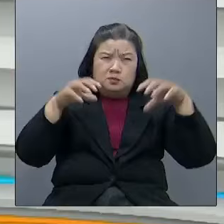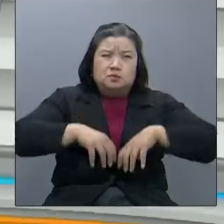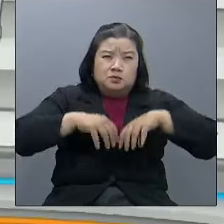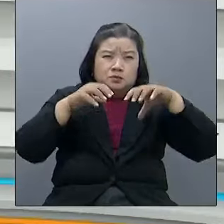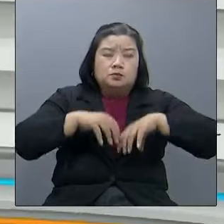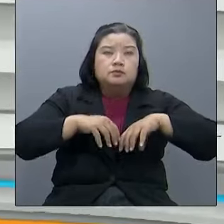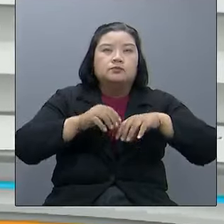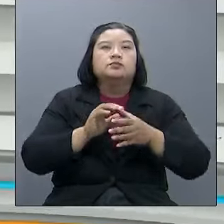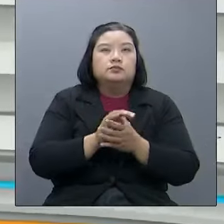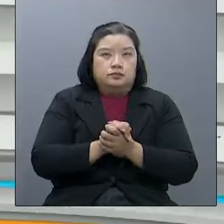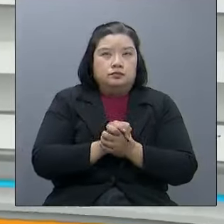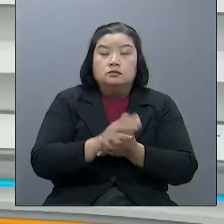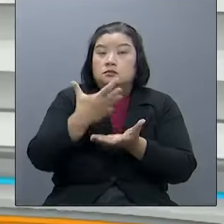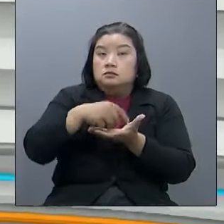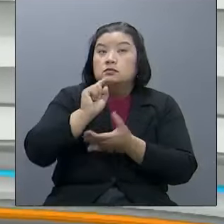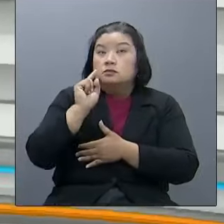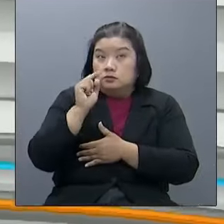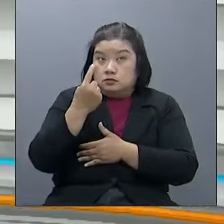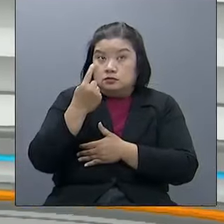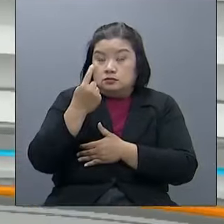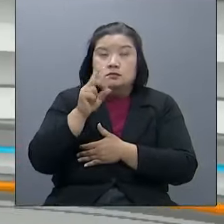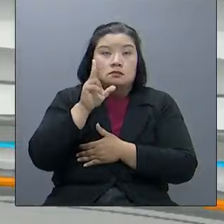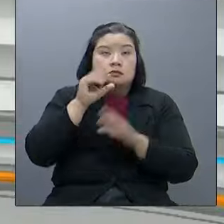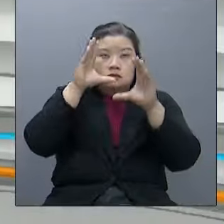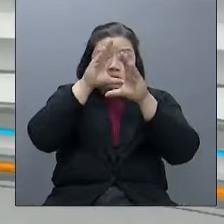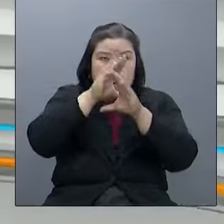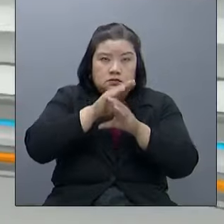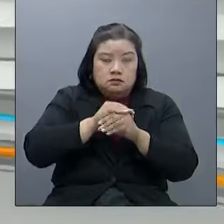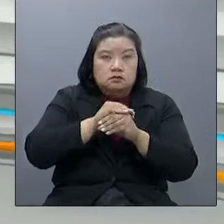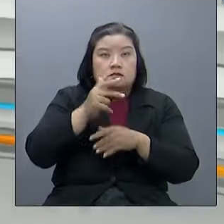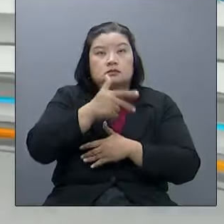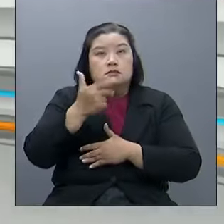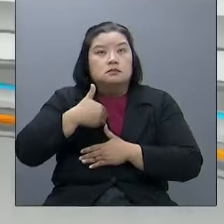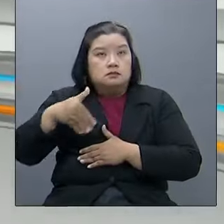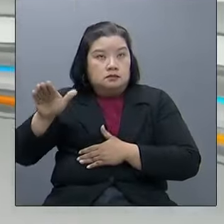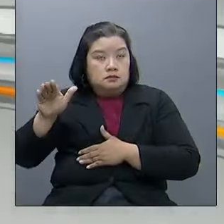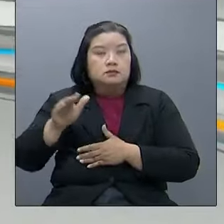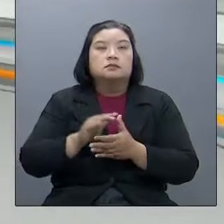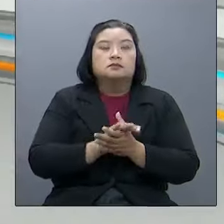แห่งและกลับมาติดตามข่าวพยากรณ์อากาศได้ใหม่ในช่วงข่าวค่ำมิติใหม่สวัสดีค่ะ